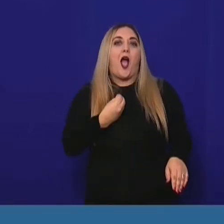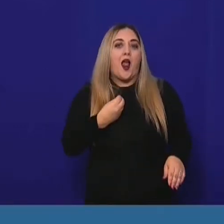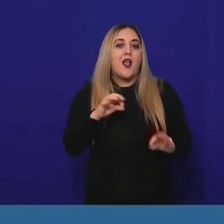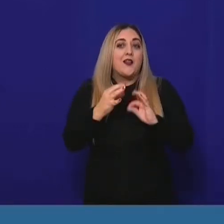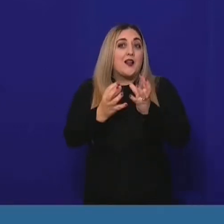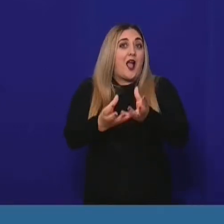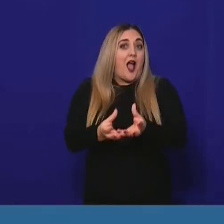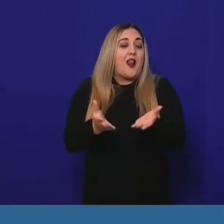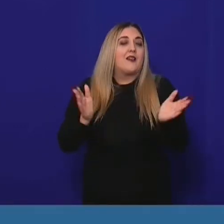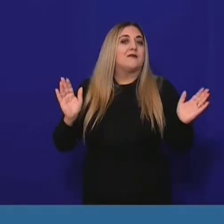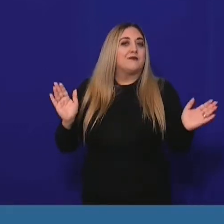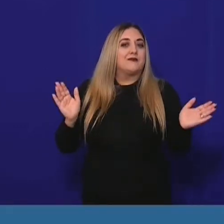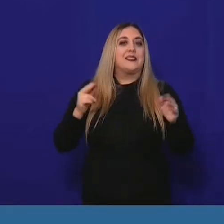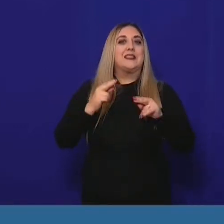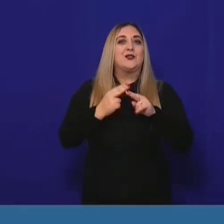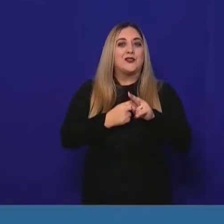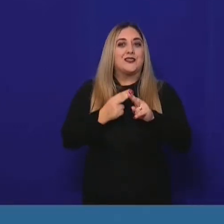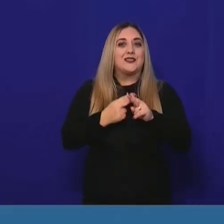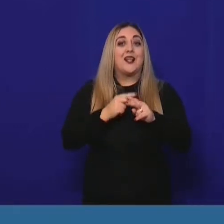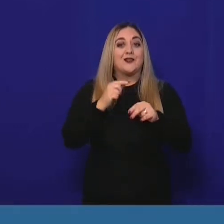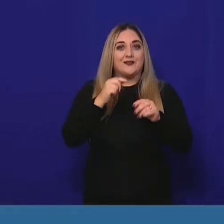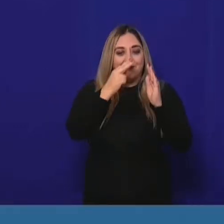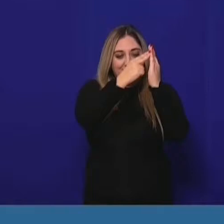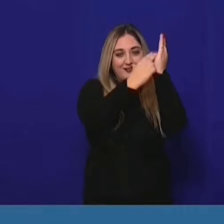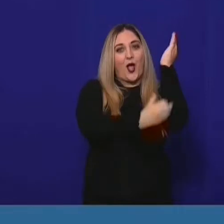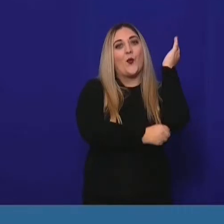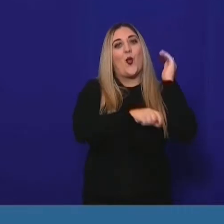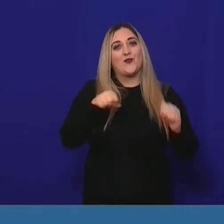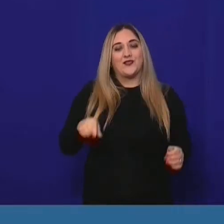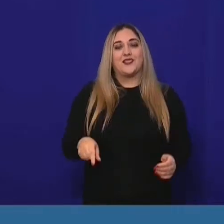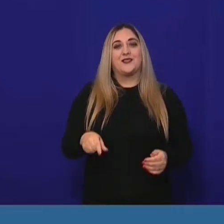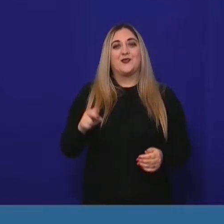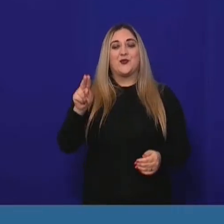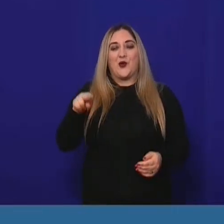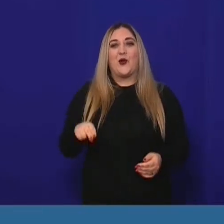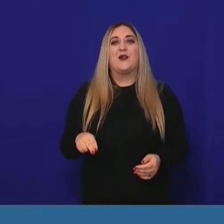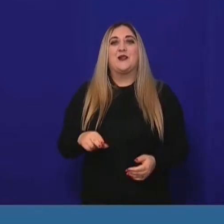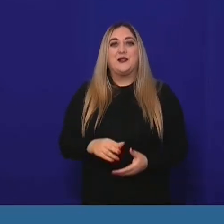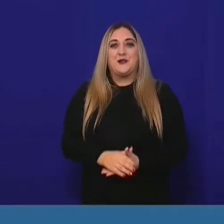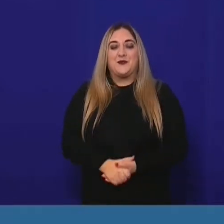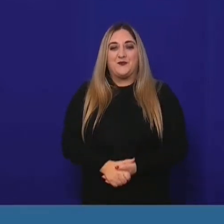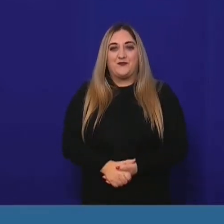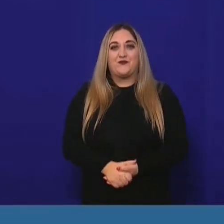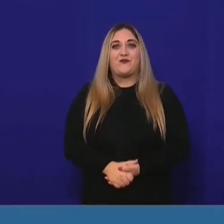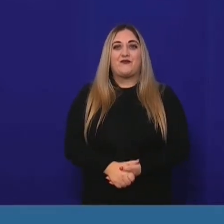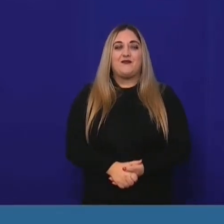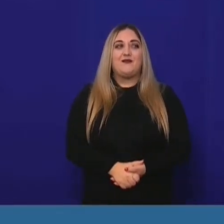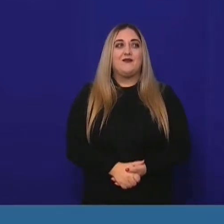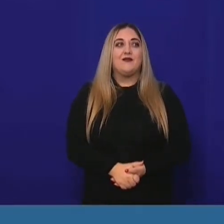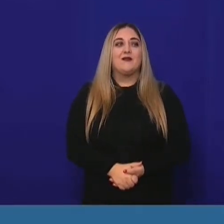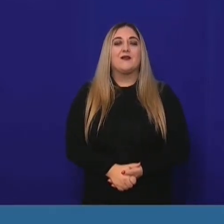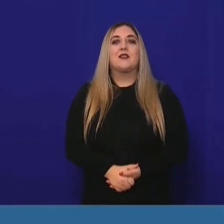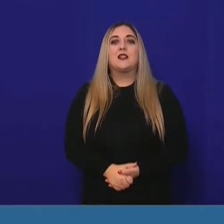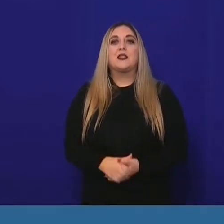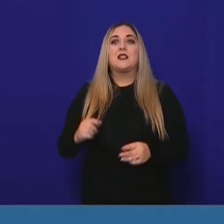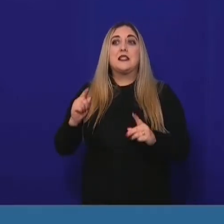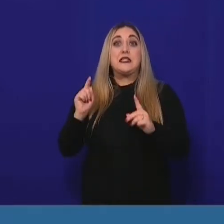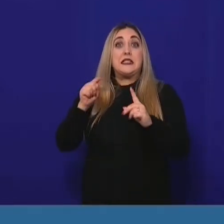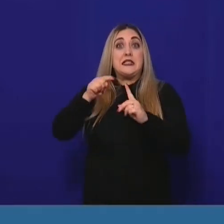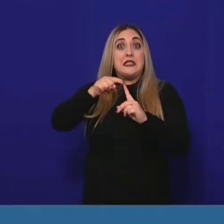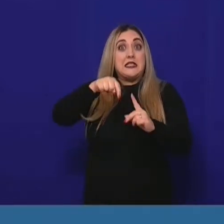mobile phone li huwa iktar avvanzat, għandek l-opportunità issa li tkun tista' propju tiddownloadja wkoll l-app. Infatti sa